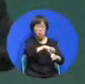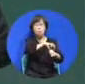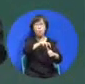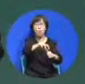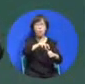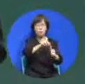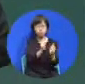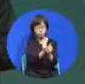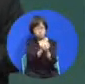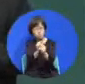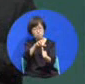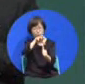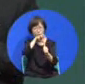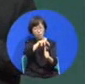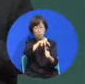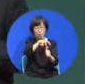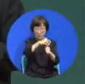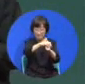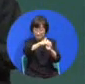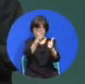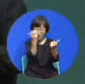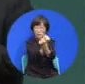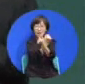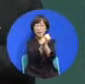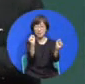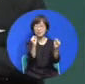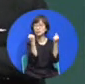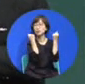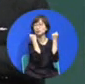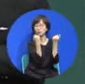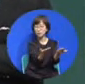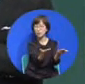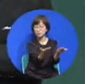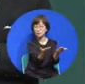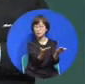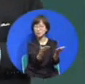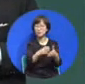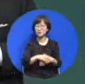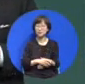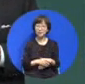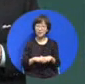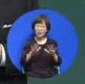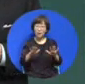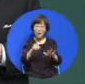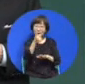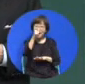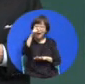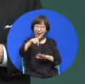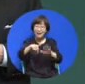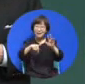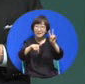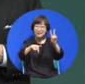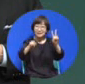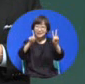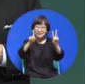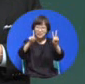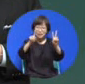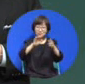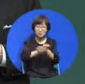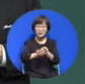are in captivity in the passage today. So let's set them free. 중요한 말씀이 나왔습니다. Here we see something very important. 2장 1절에 보면 일곱째